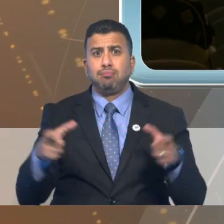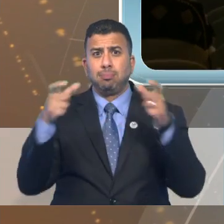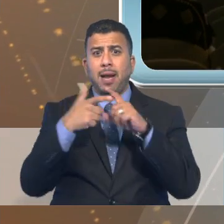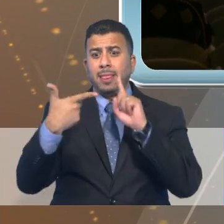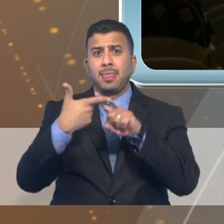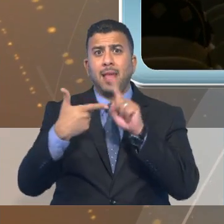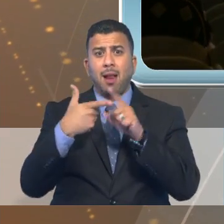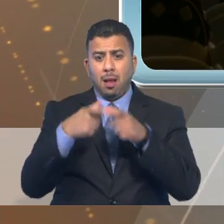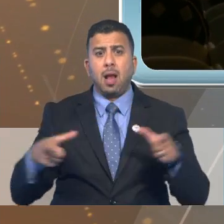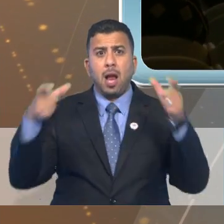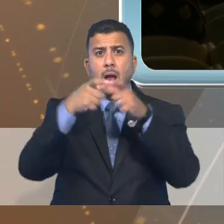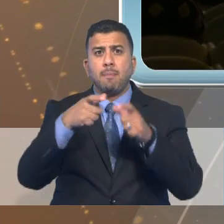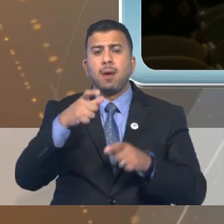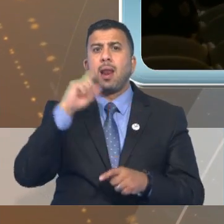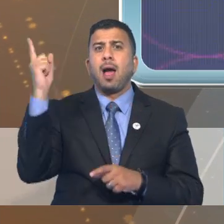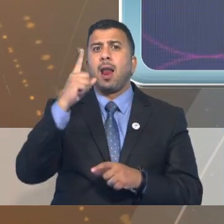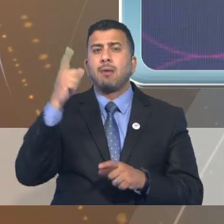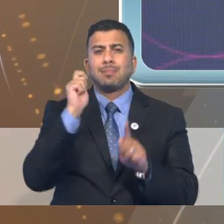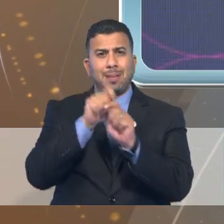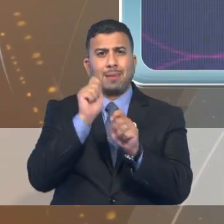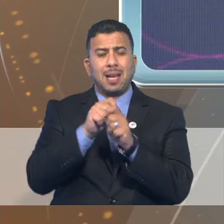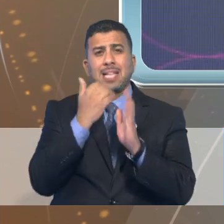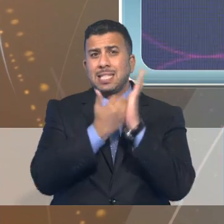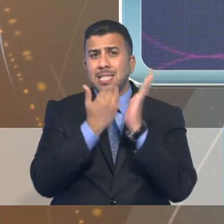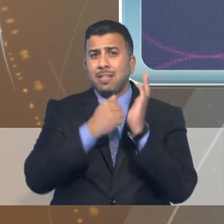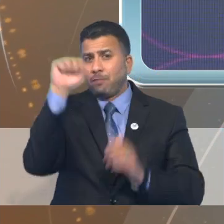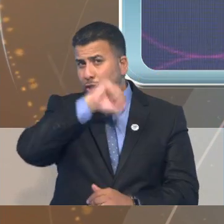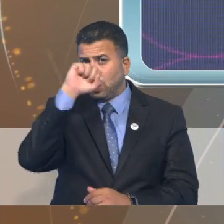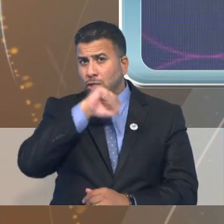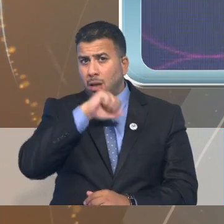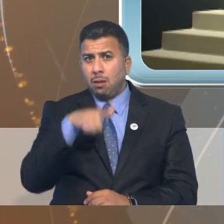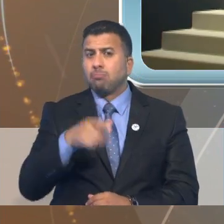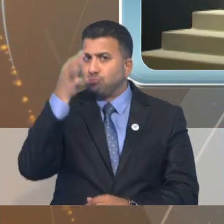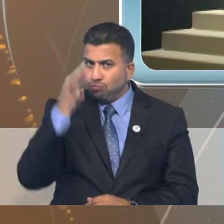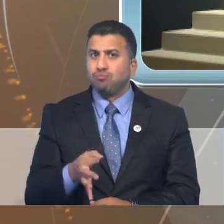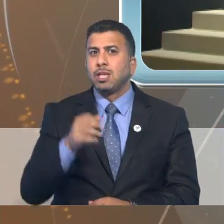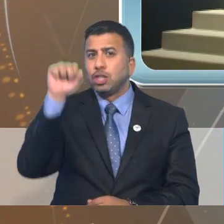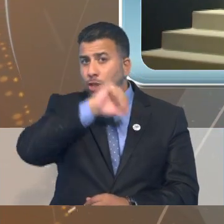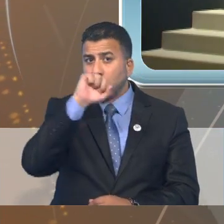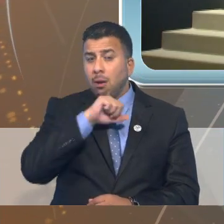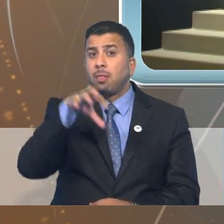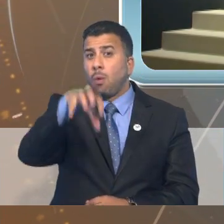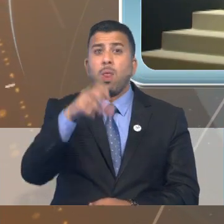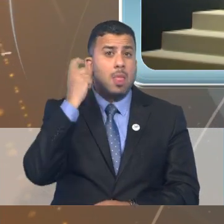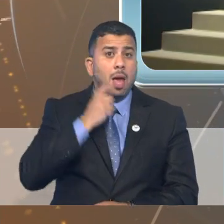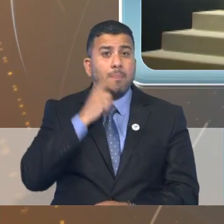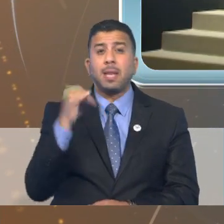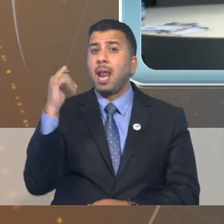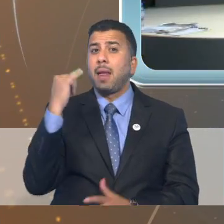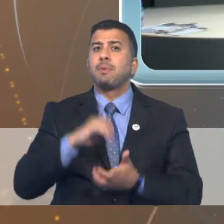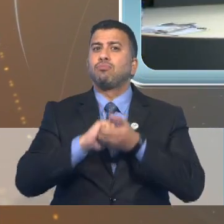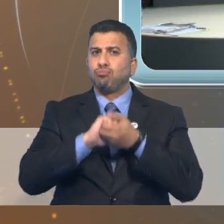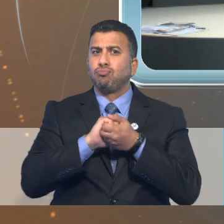الثانية من القمة العالمية للتمكين الاقتصادي للمرأة في إمارة الشارقة يؤكد التزام الإمارة ودولة الإمارات العربية